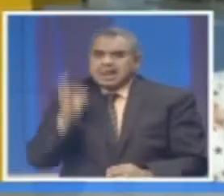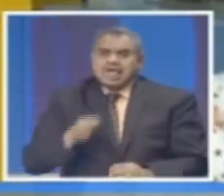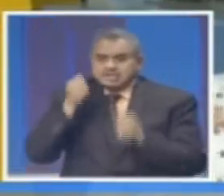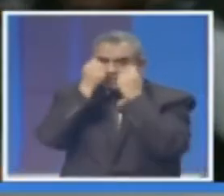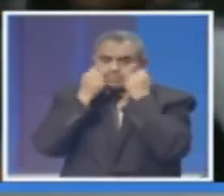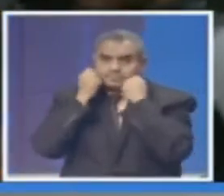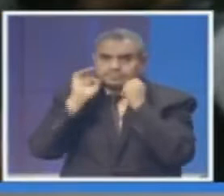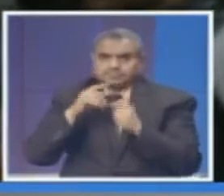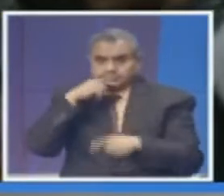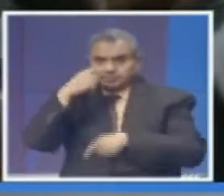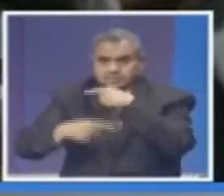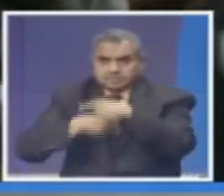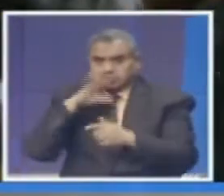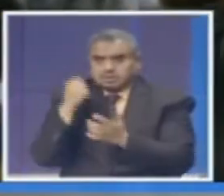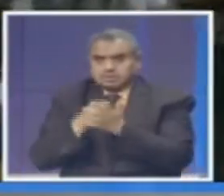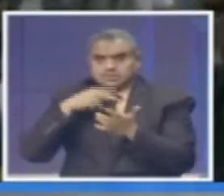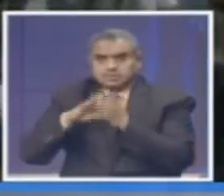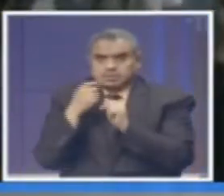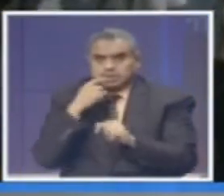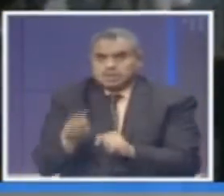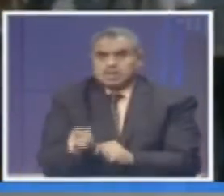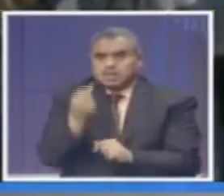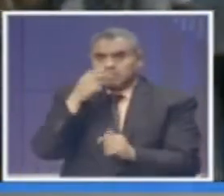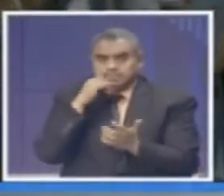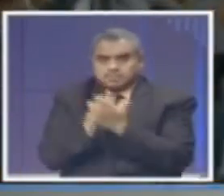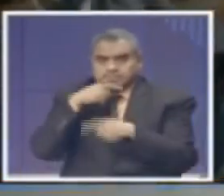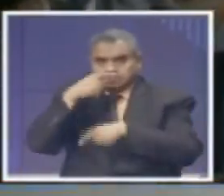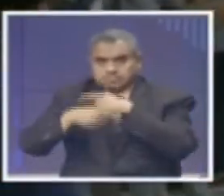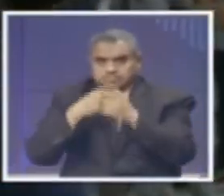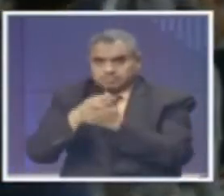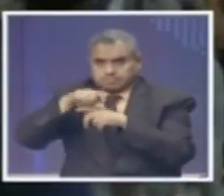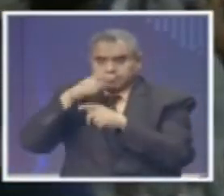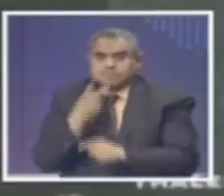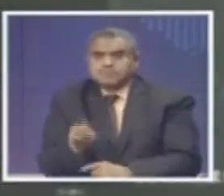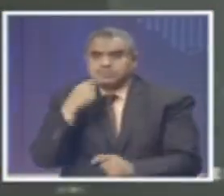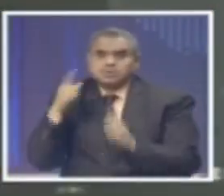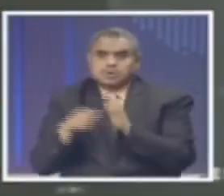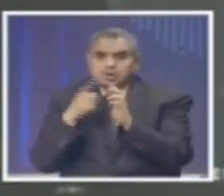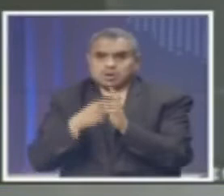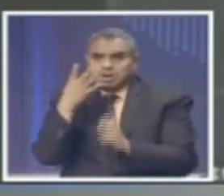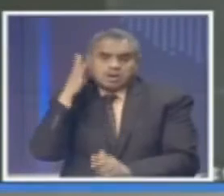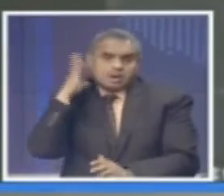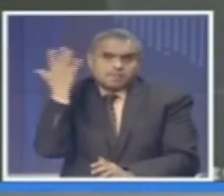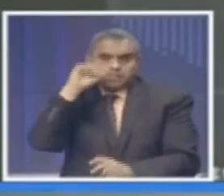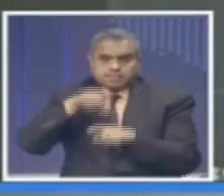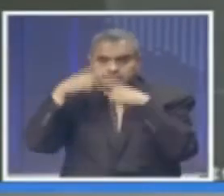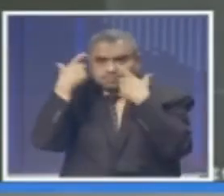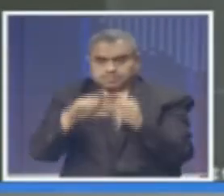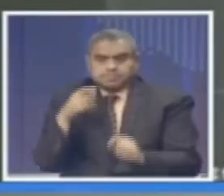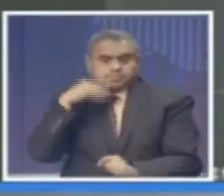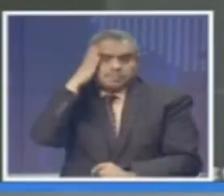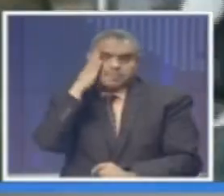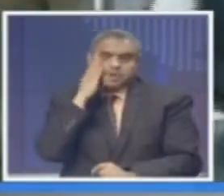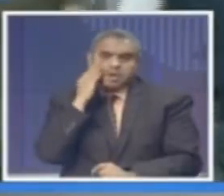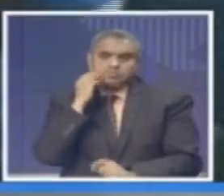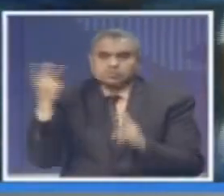غير كمامة. وهكذا أضحت محطات المرحلة الرابعة للخط الثالث لمترو الأنفاق ملاذا آمنا لمرتادي هذا المرفق